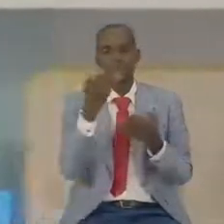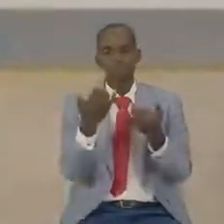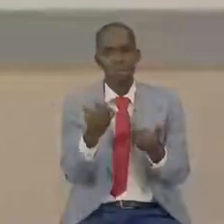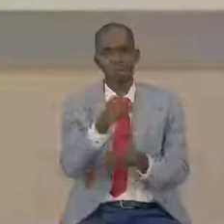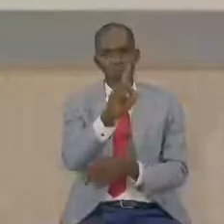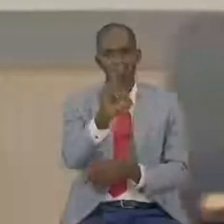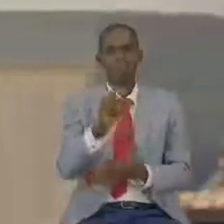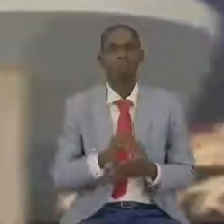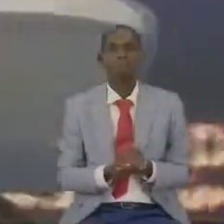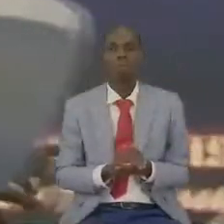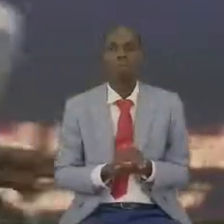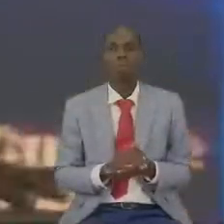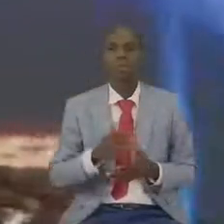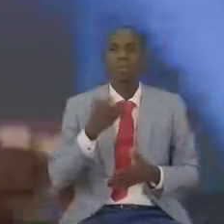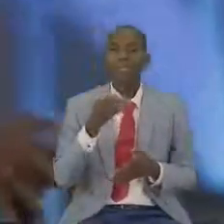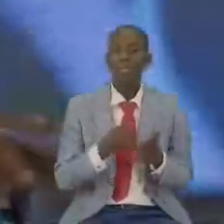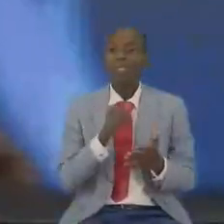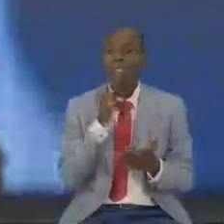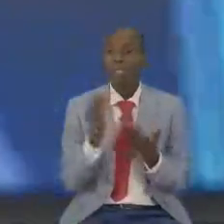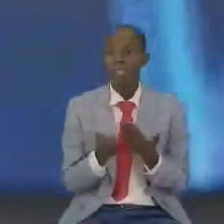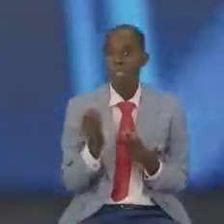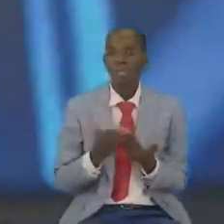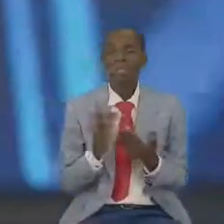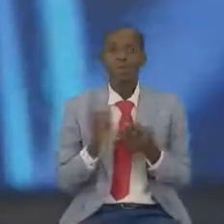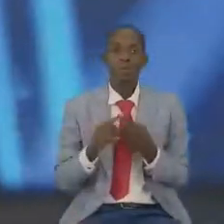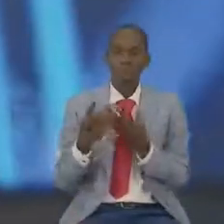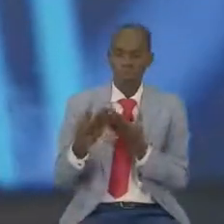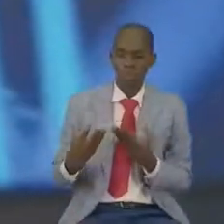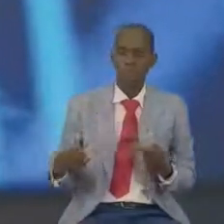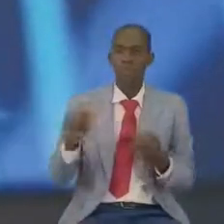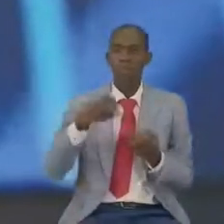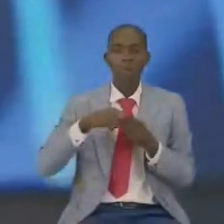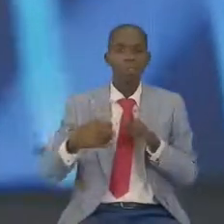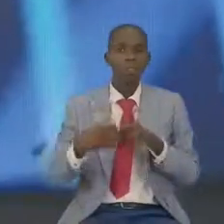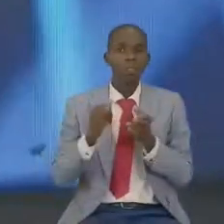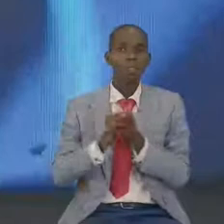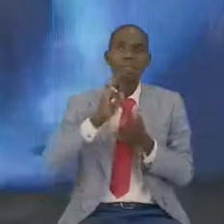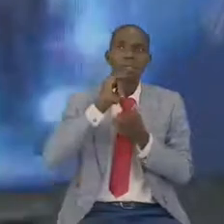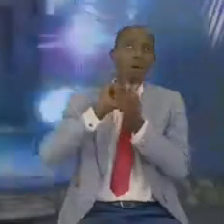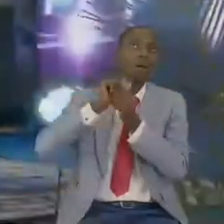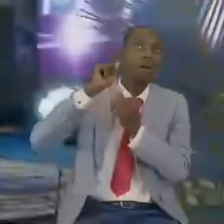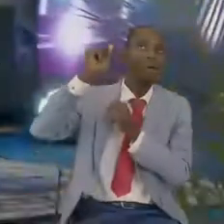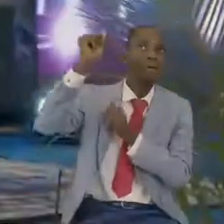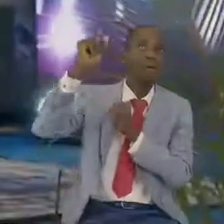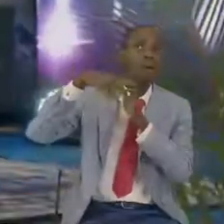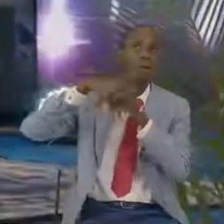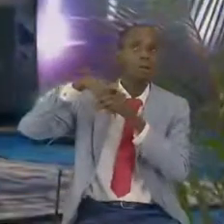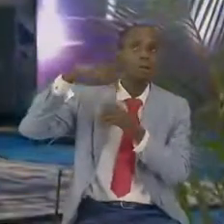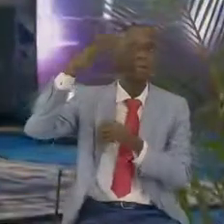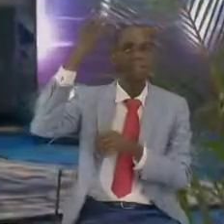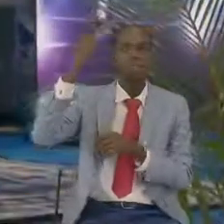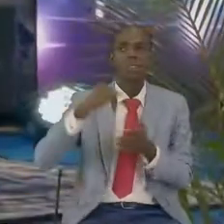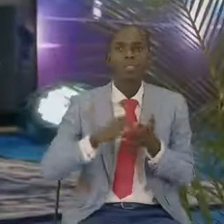savez, c'est très facile de régler un problème qui est loin, hors là-bas. C'est